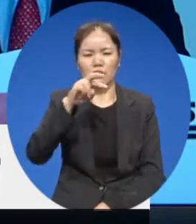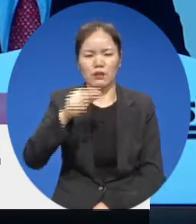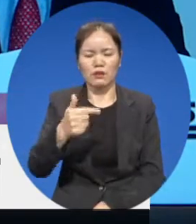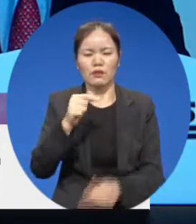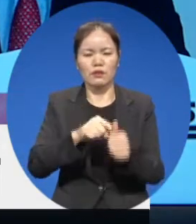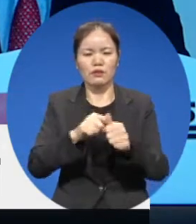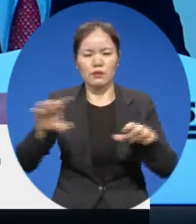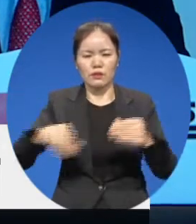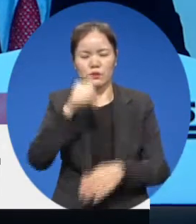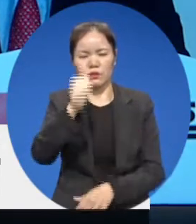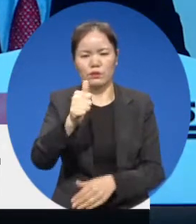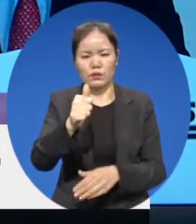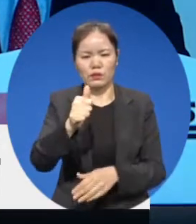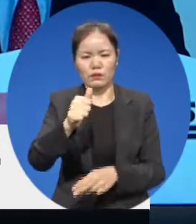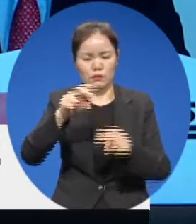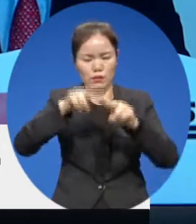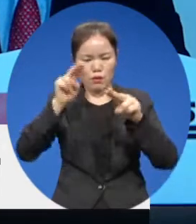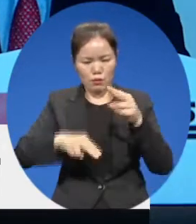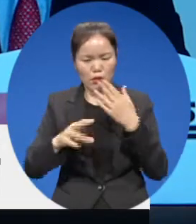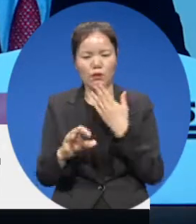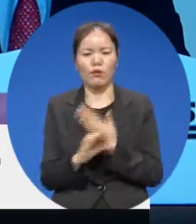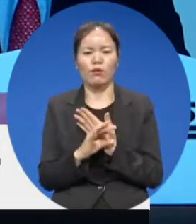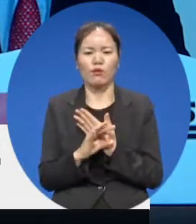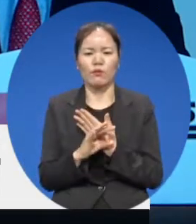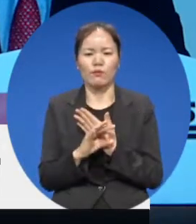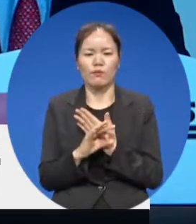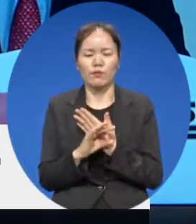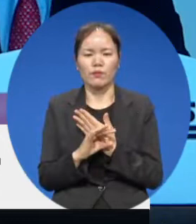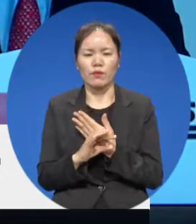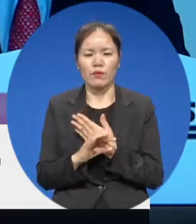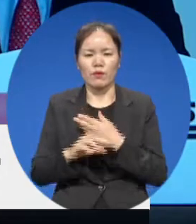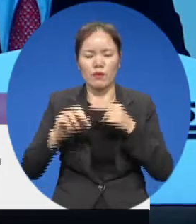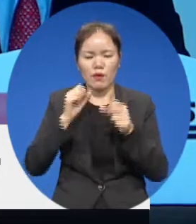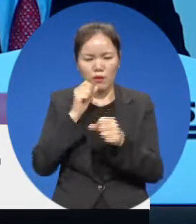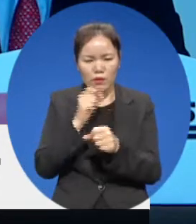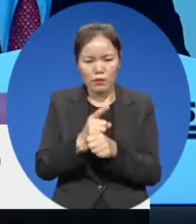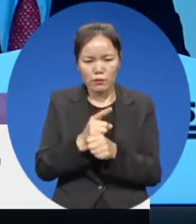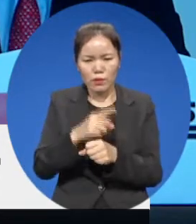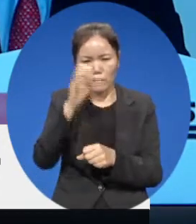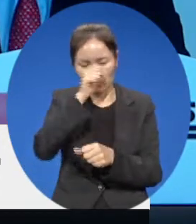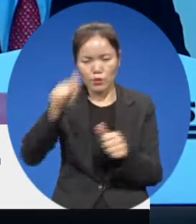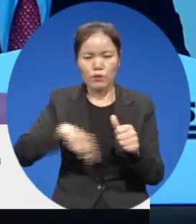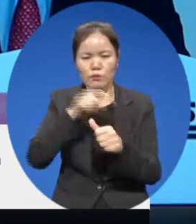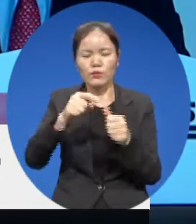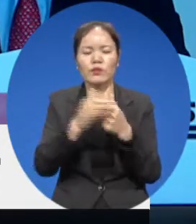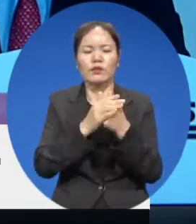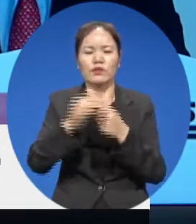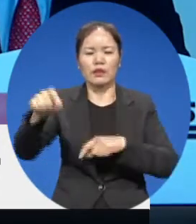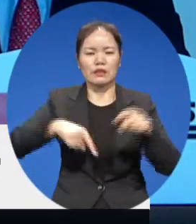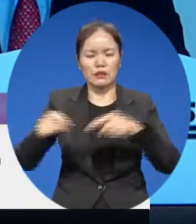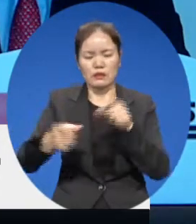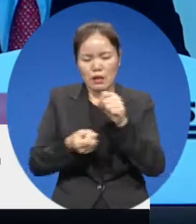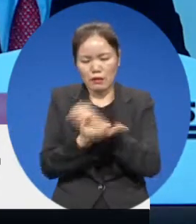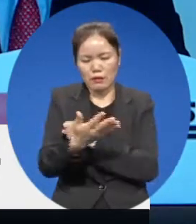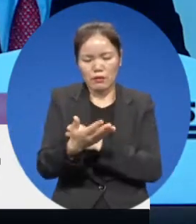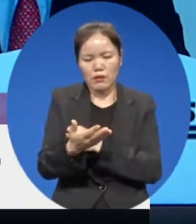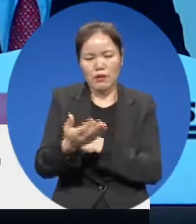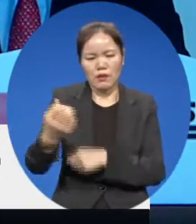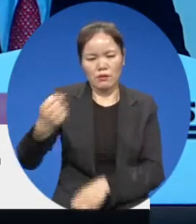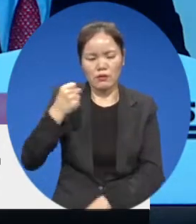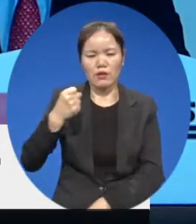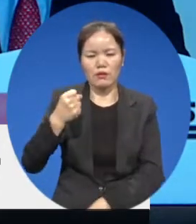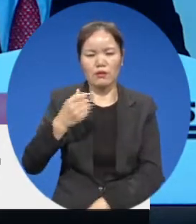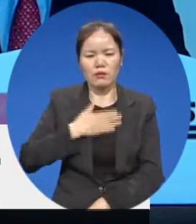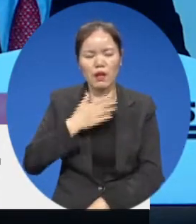자리에서 어떤 형태로도 내려 온다 하더라도 이미 탄력을 받아 버렸기 때문에 본인의 정치적 영향력은 원 튼 원하지 않든 계속